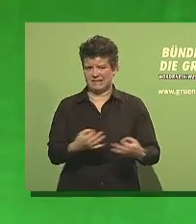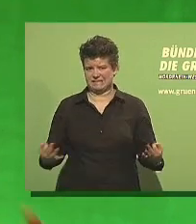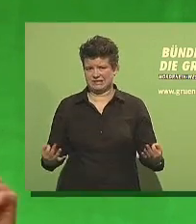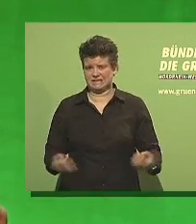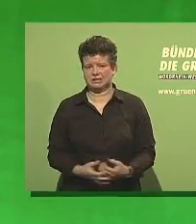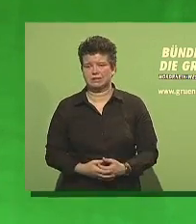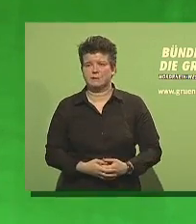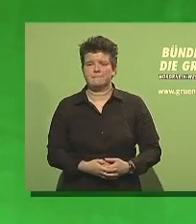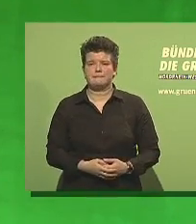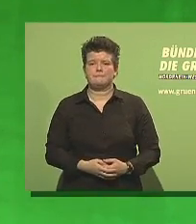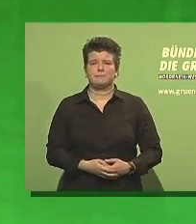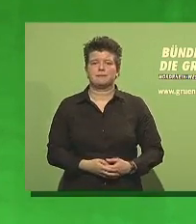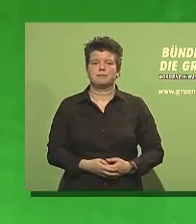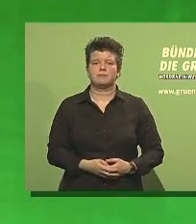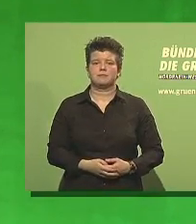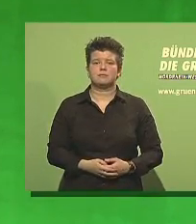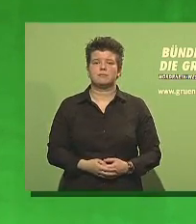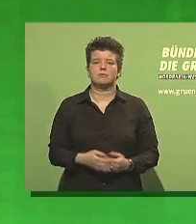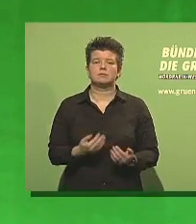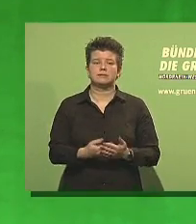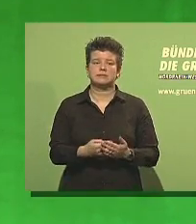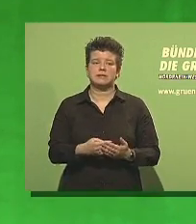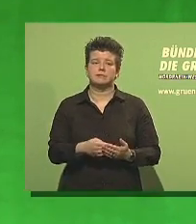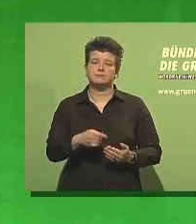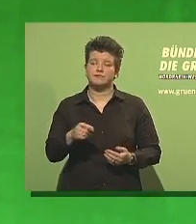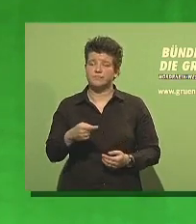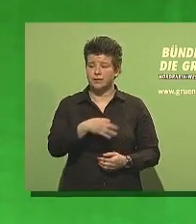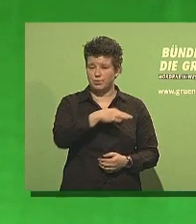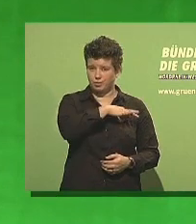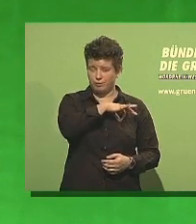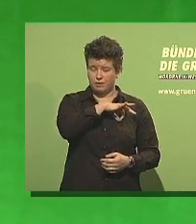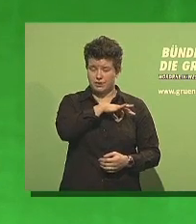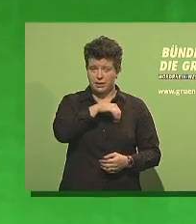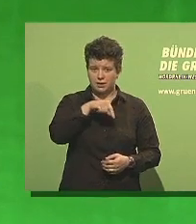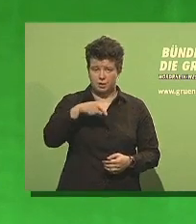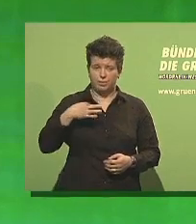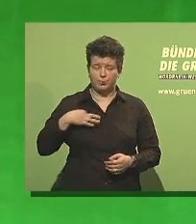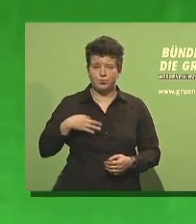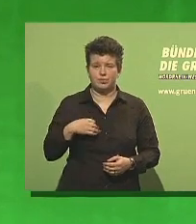Europapartei, gerade auch im nächsten Bundestagswahlkampf.